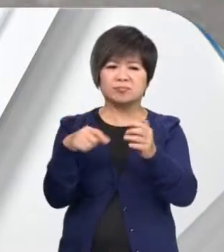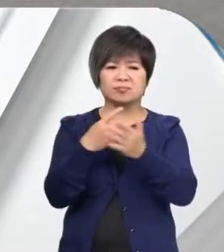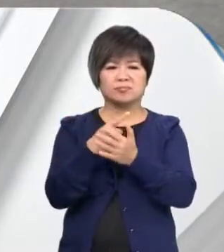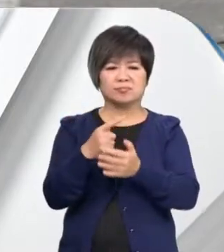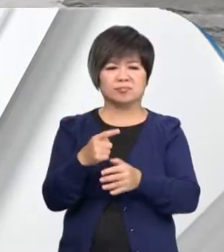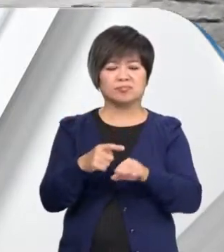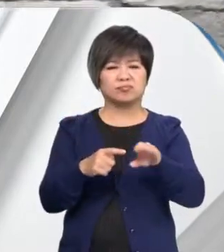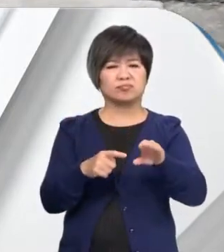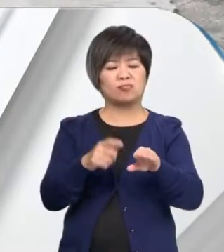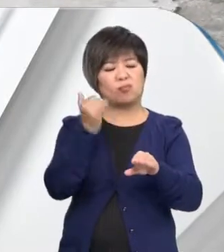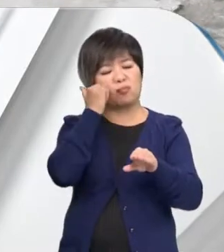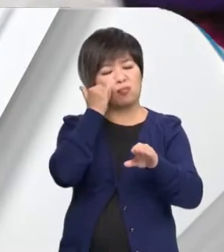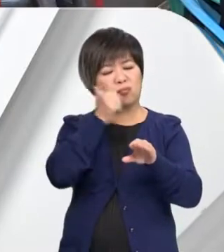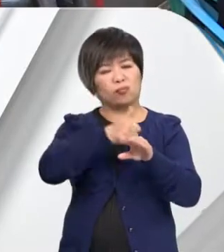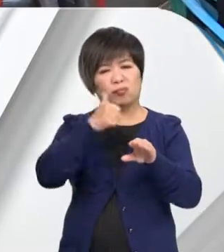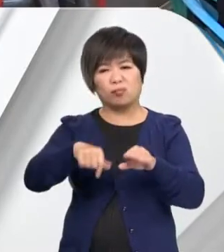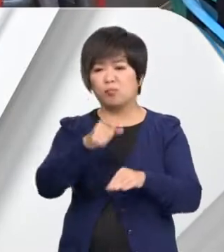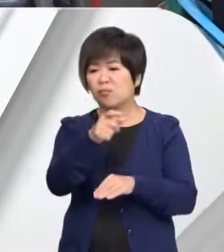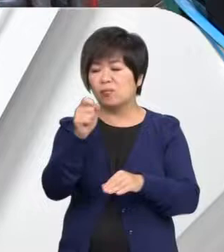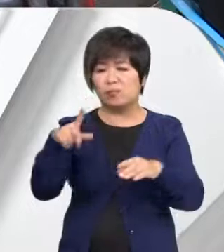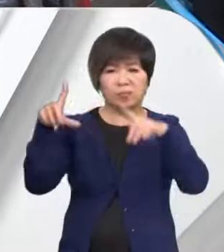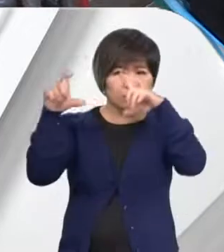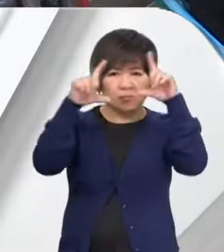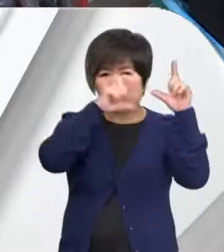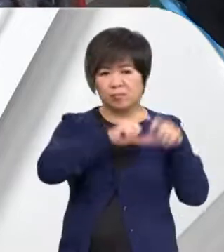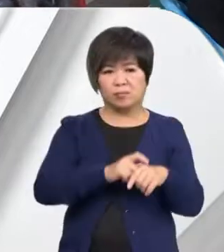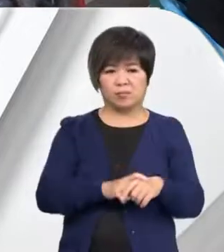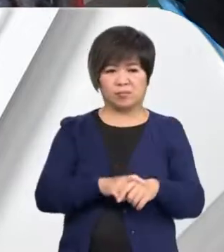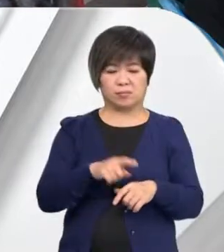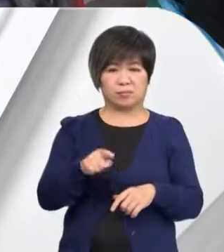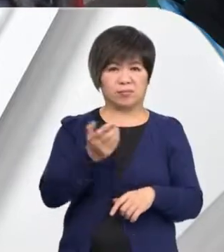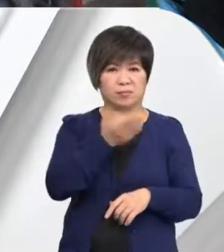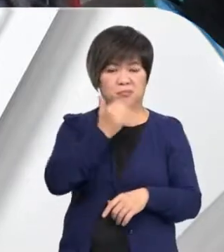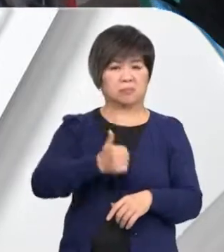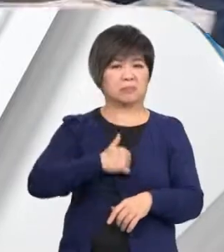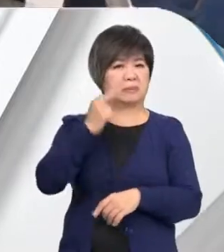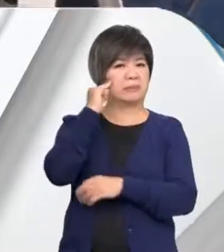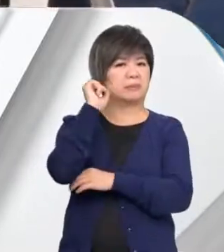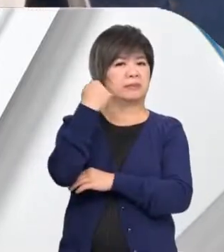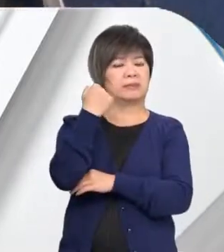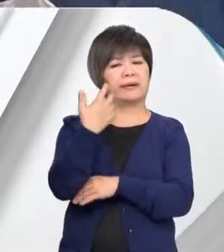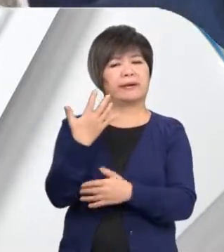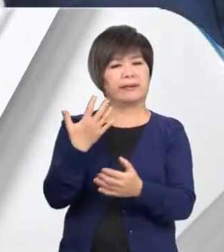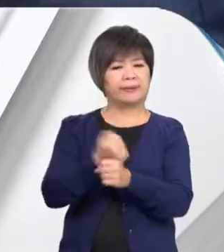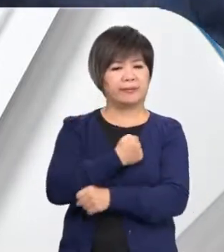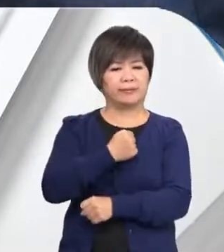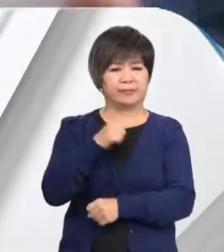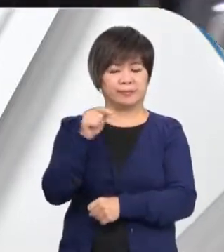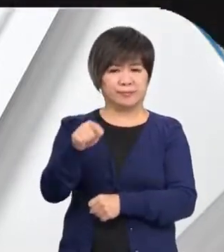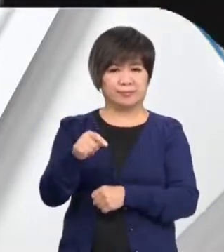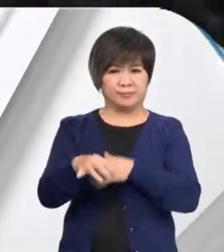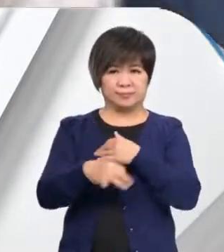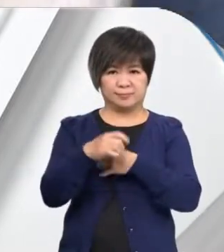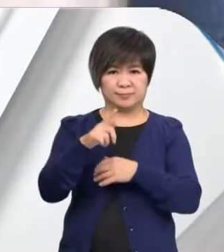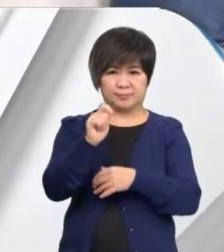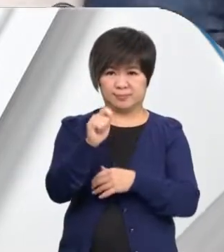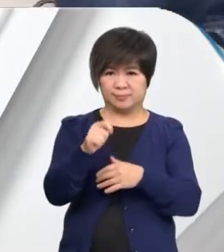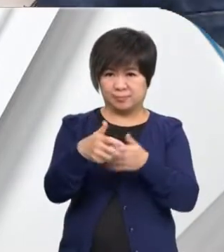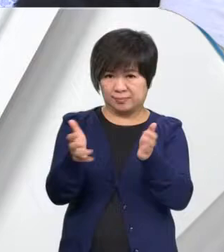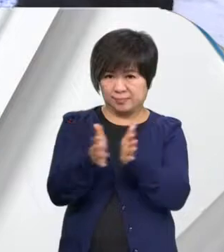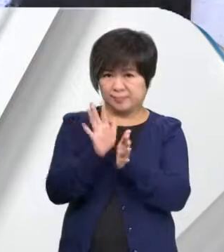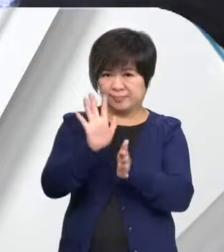末，下车过后买东西翕相，目的的旅行真件意义。一转推动亲子团的建议，一位小